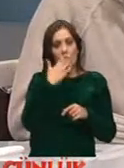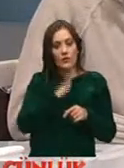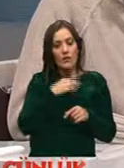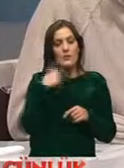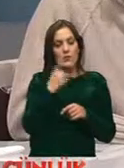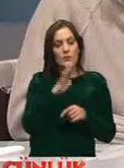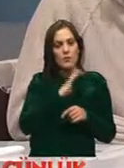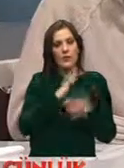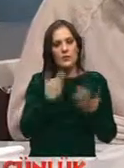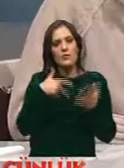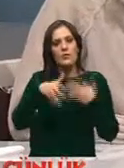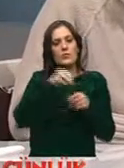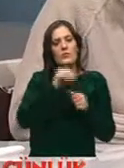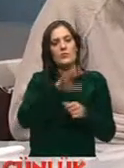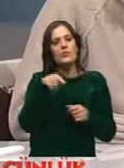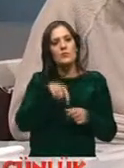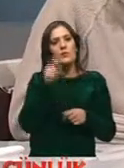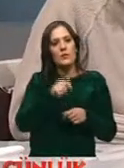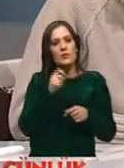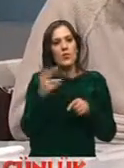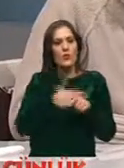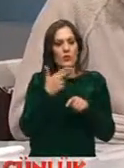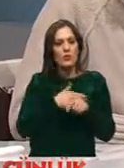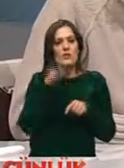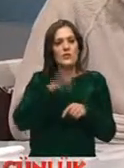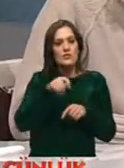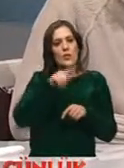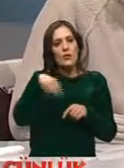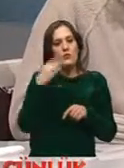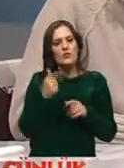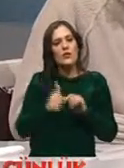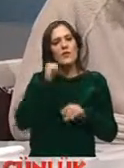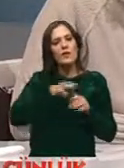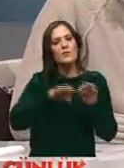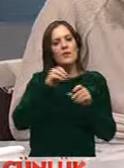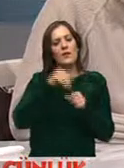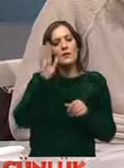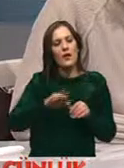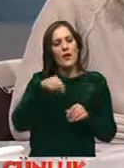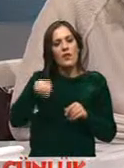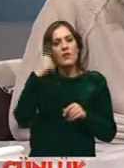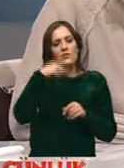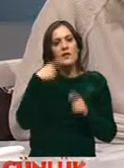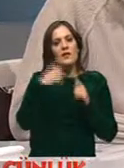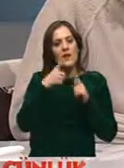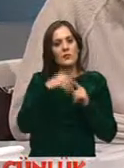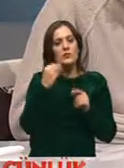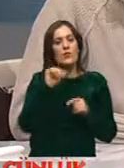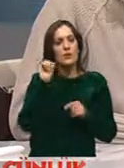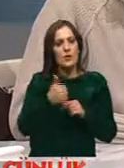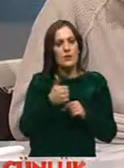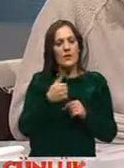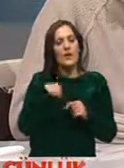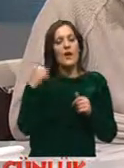bir şey mi vardı ama sokakta çocuklar bunu yapıyorlardı örneğin. Şimdi onlar çok geri planda. O yüzden diyoruz ki tekerlemeler çok